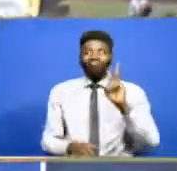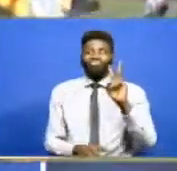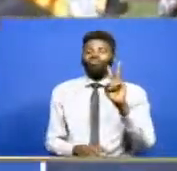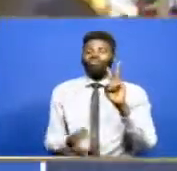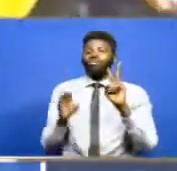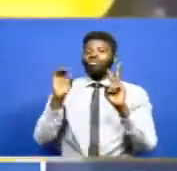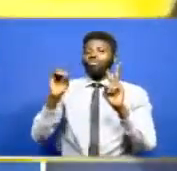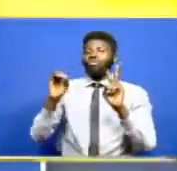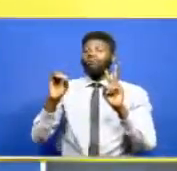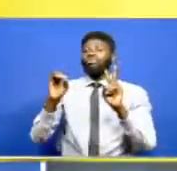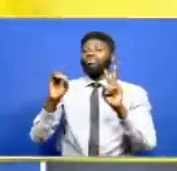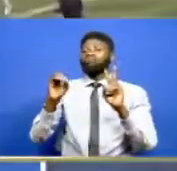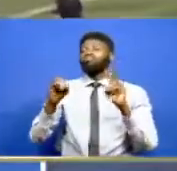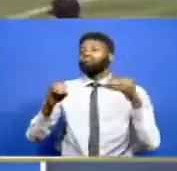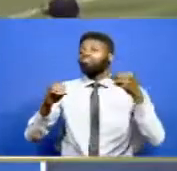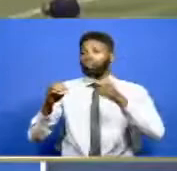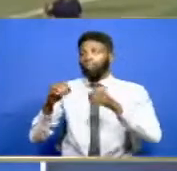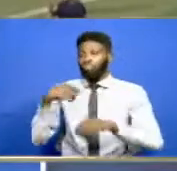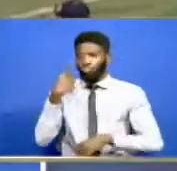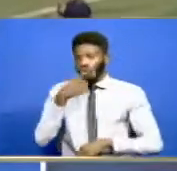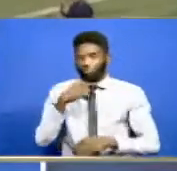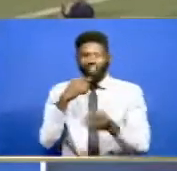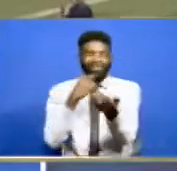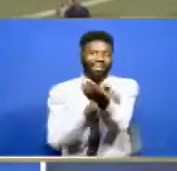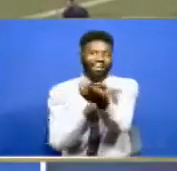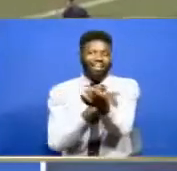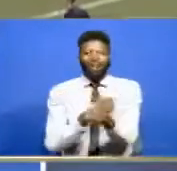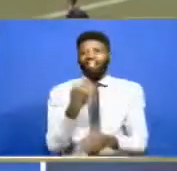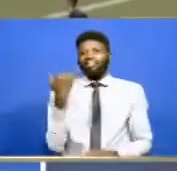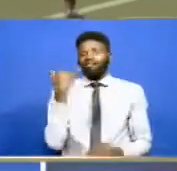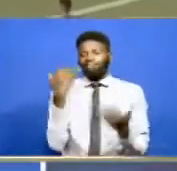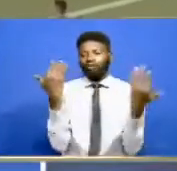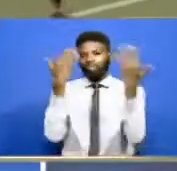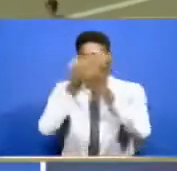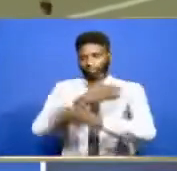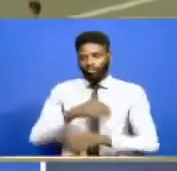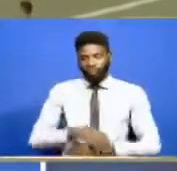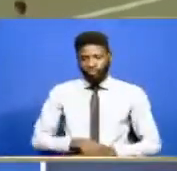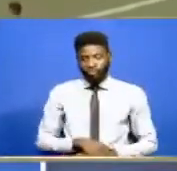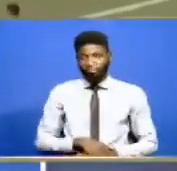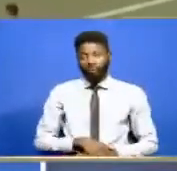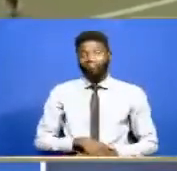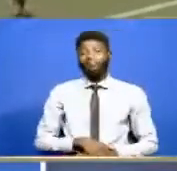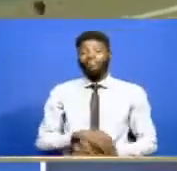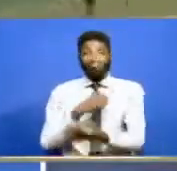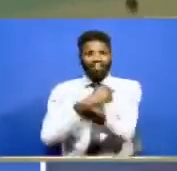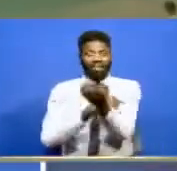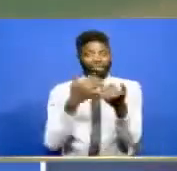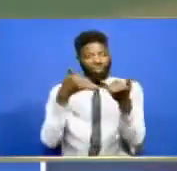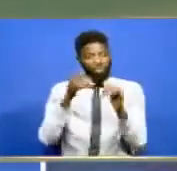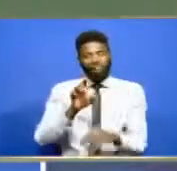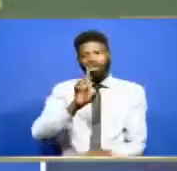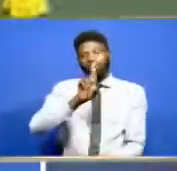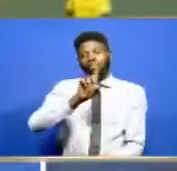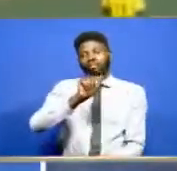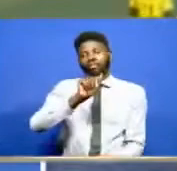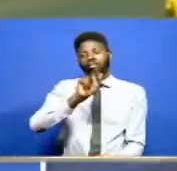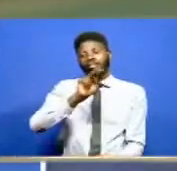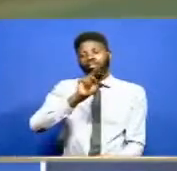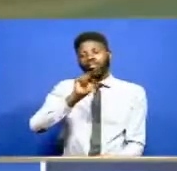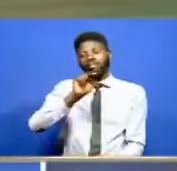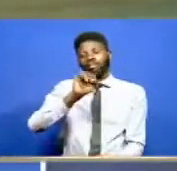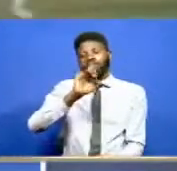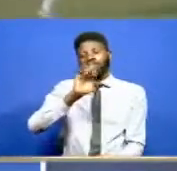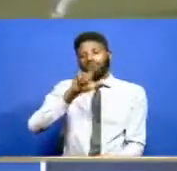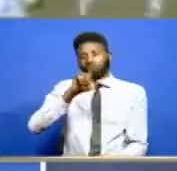Ghana kwenye fainali ya kombe hilo ugani Olympic jana usiku. Mshambulizi wa Ghana Daniel Barnieh alifunga mabao yote mawili na kuisaidia